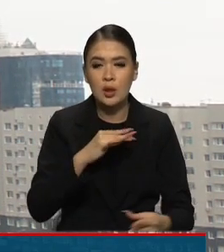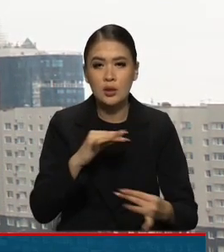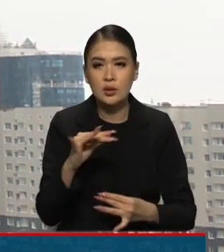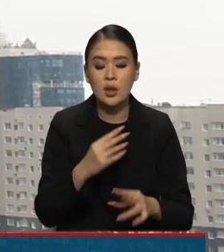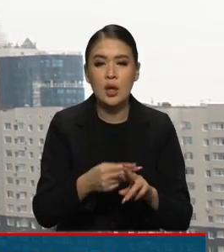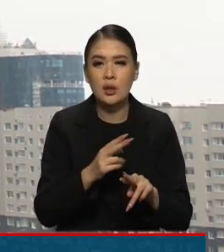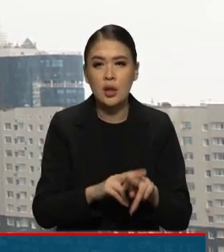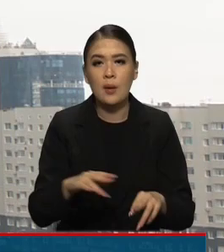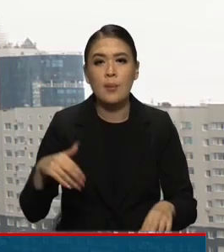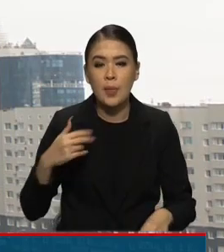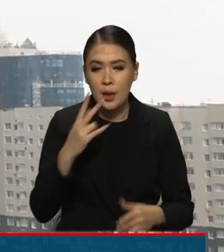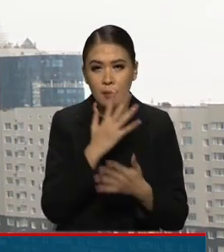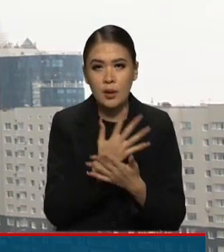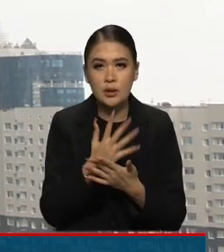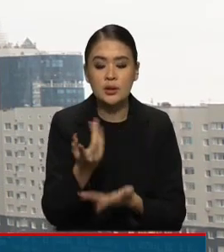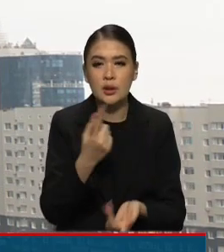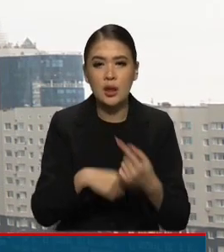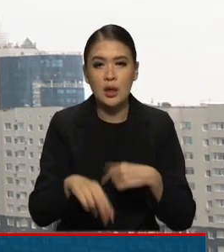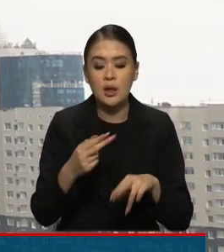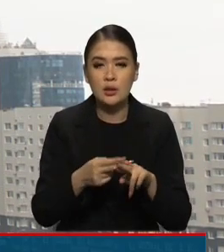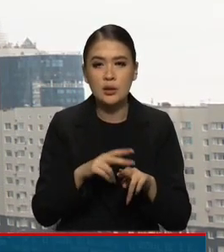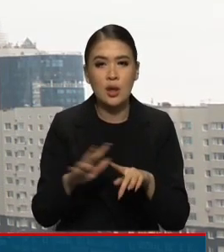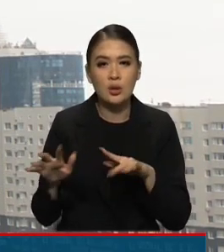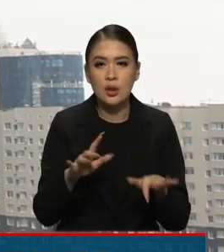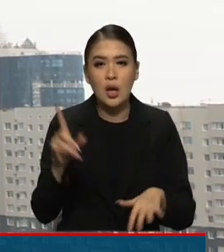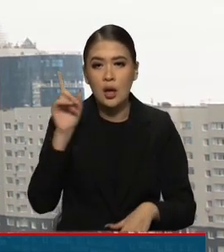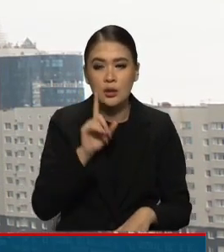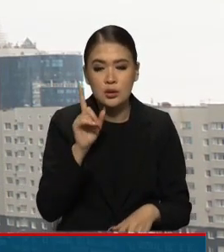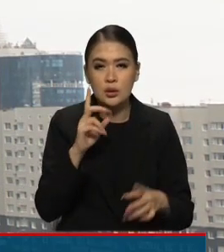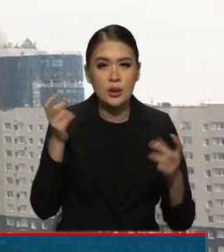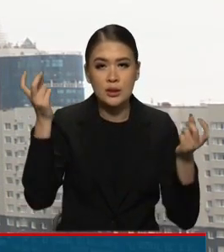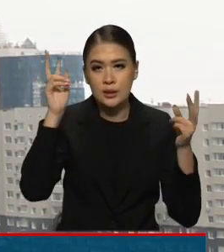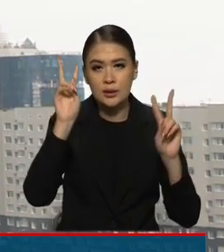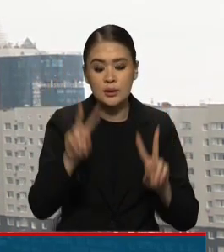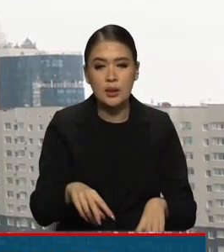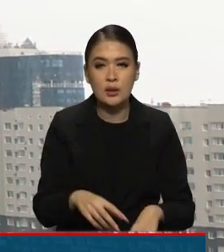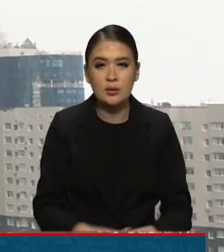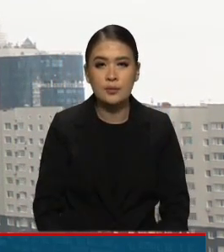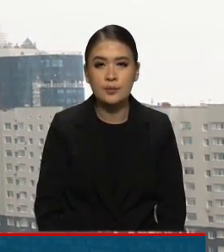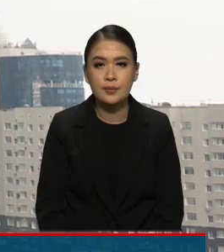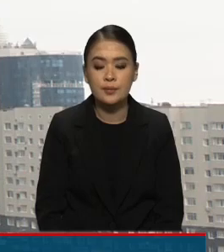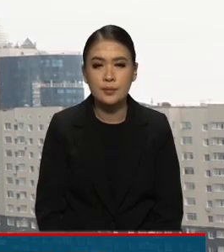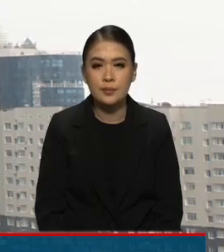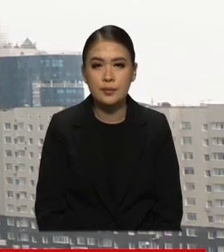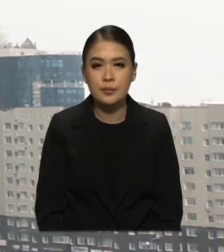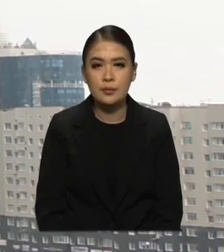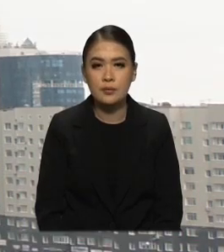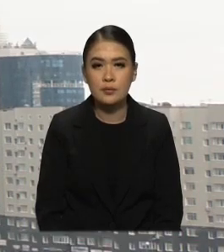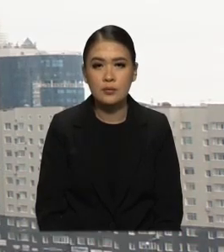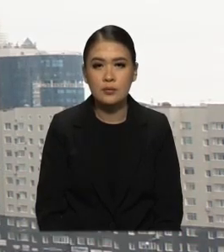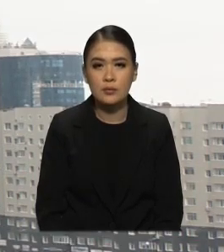қаншасы қанағаттандырылып немесе кері қайтқаны туралы әзірге ақпарат жоқ. Алтынбек Әмит, Қожабек Аханов, Жібек жолы.